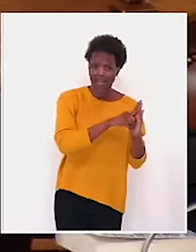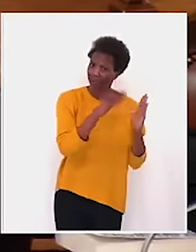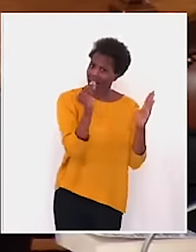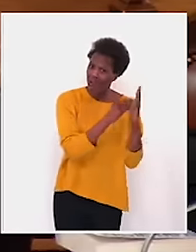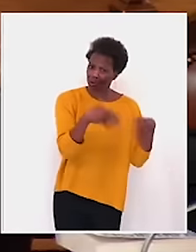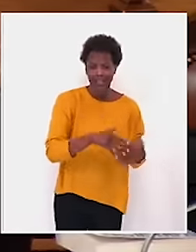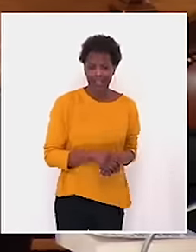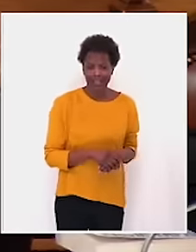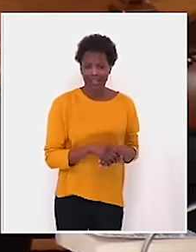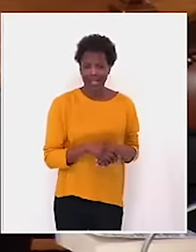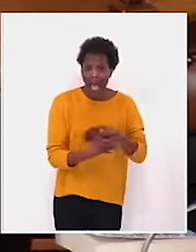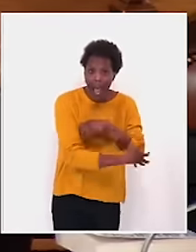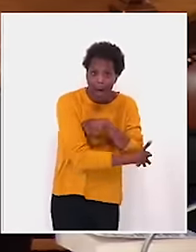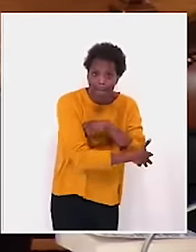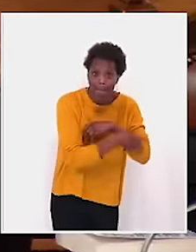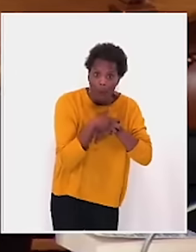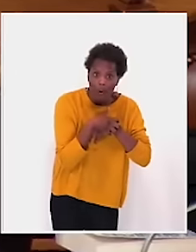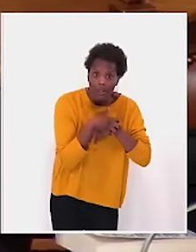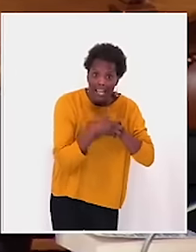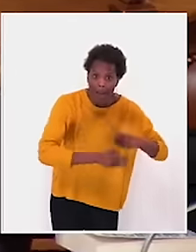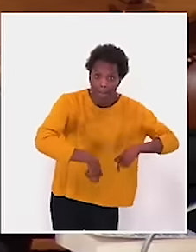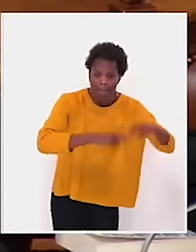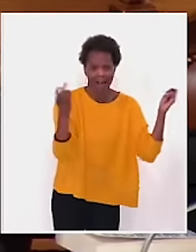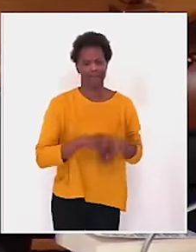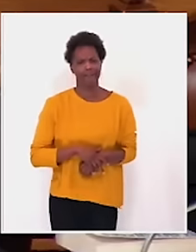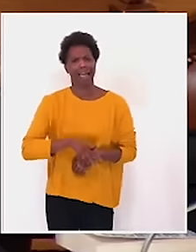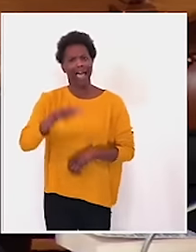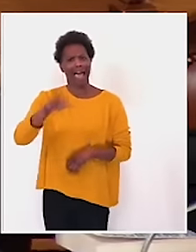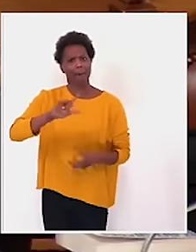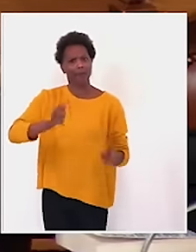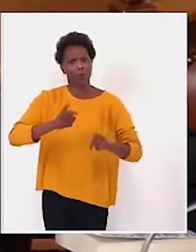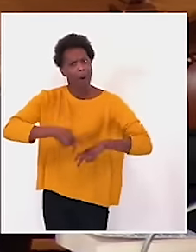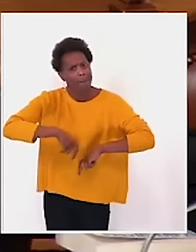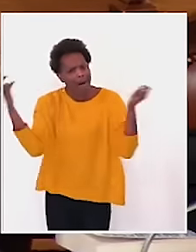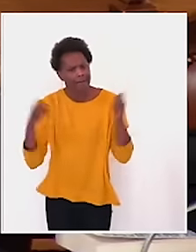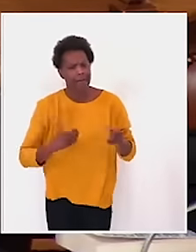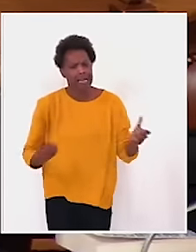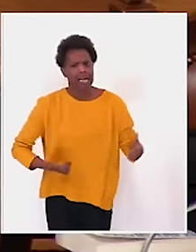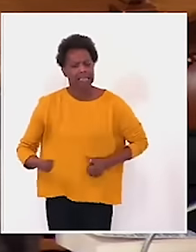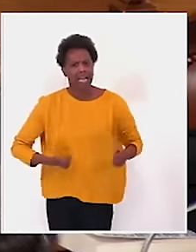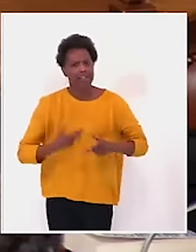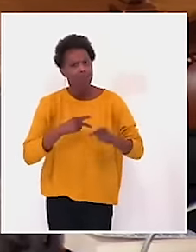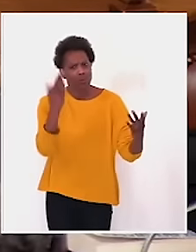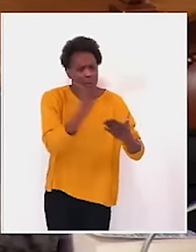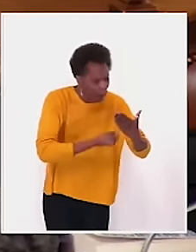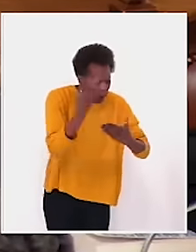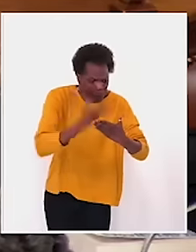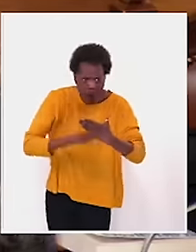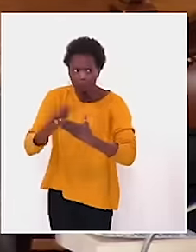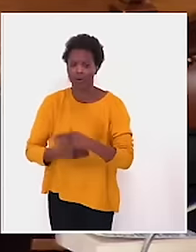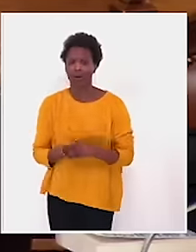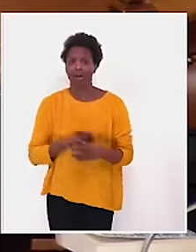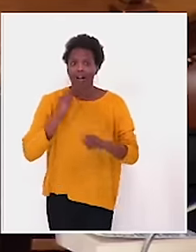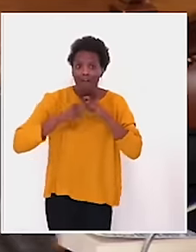pauvreté qui est en train de se généraliser, il y a du mal logement, il manque des services publics, il y a une violence de toutes parts dans la société, notamment une violence policière, il y a